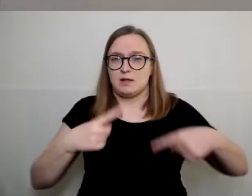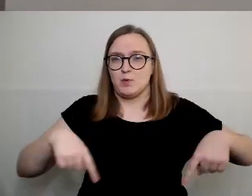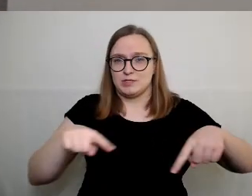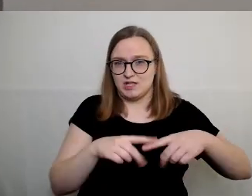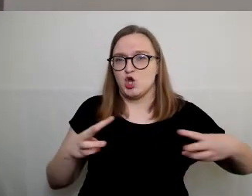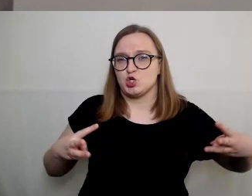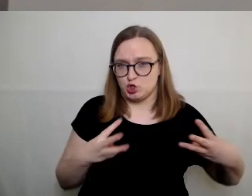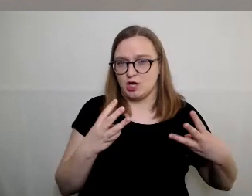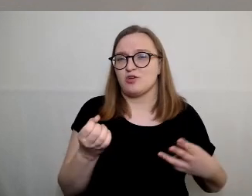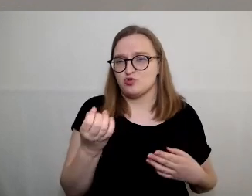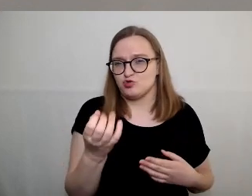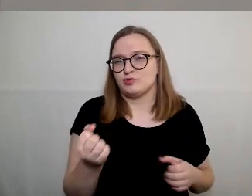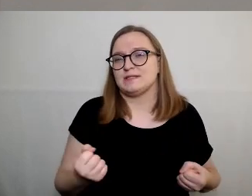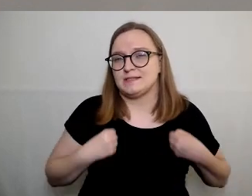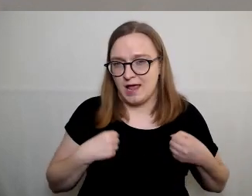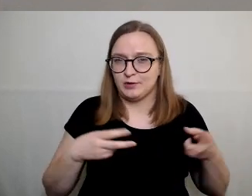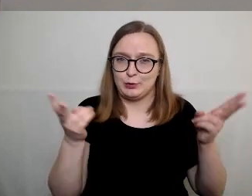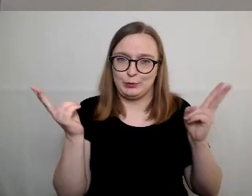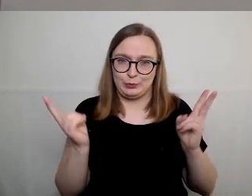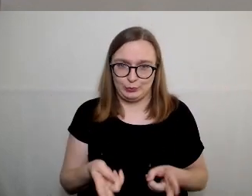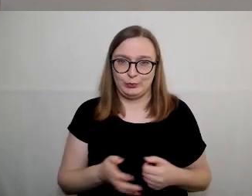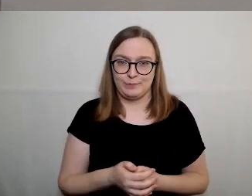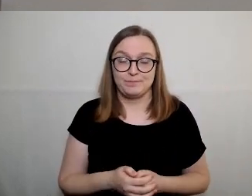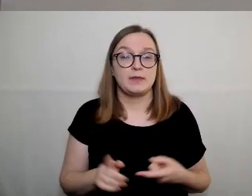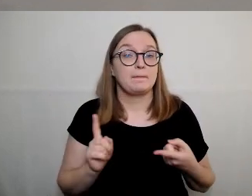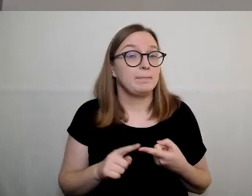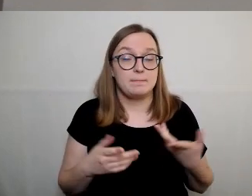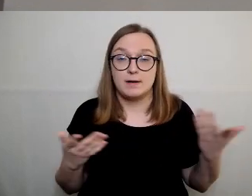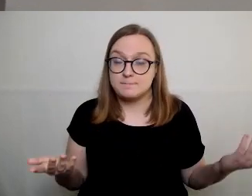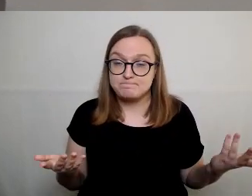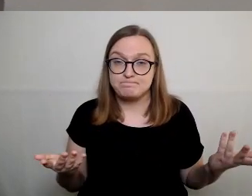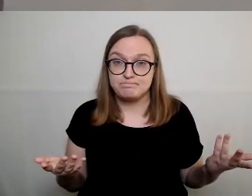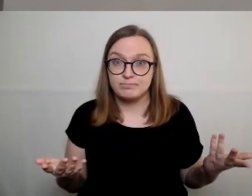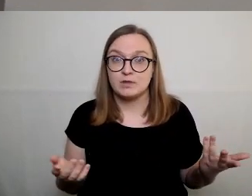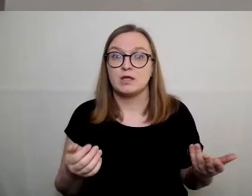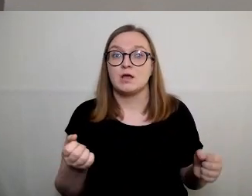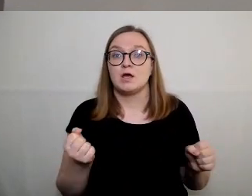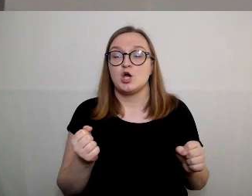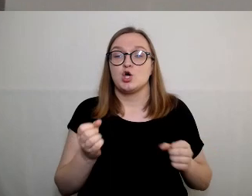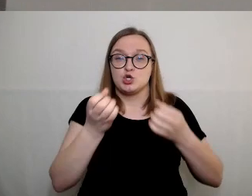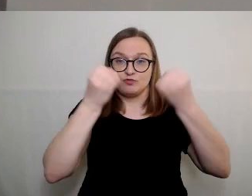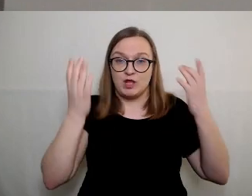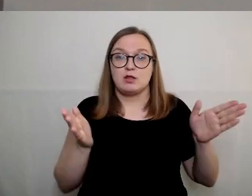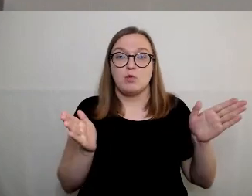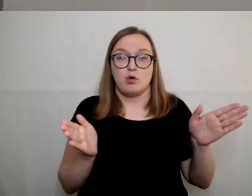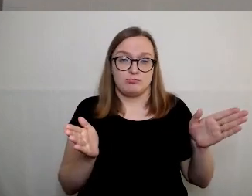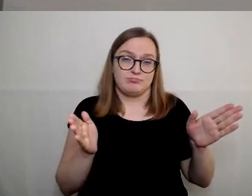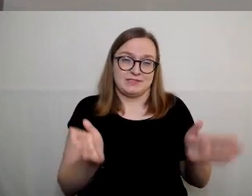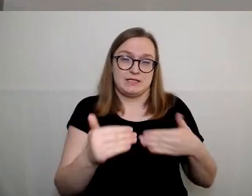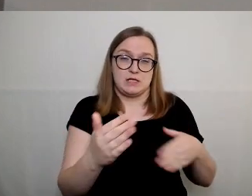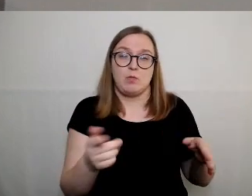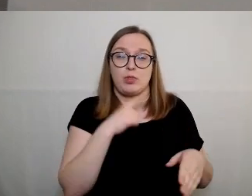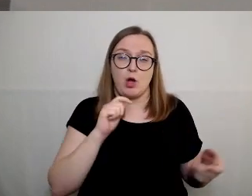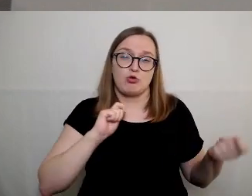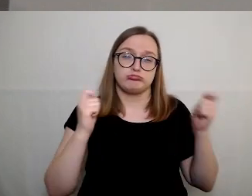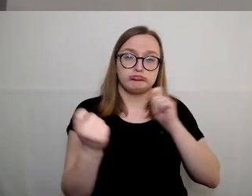turime kur pasitemti. Visų pirma, mes turime daug pertvarkų švietimų sektorio pas mus rajone. Tai ir dabar,